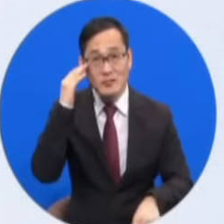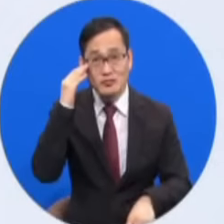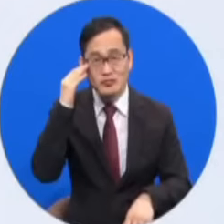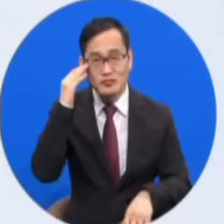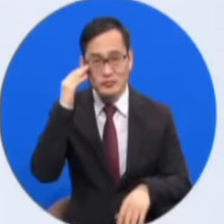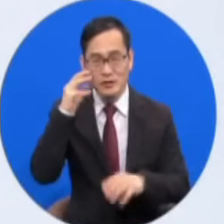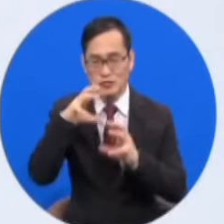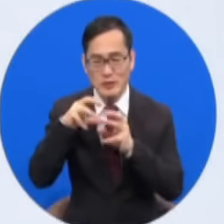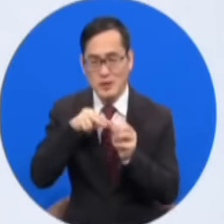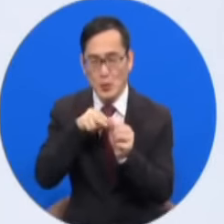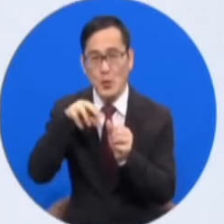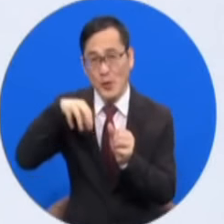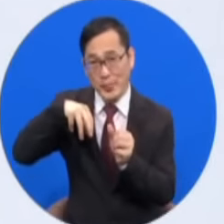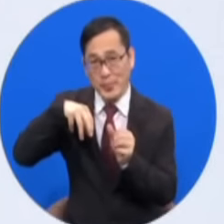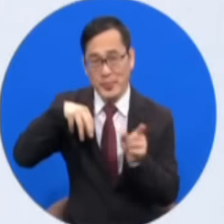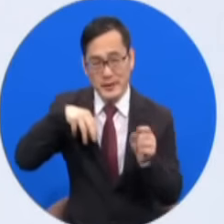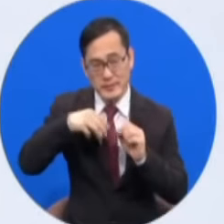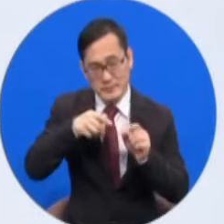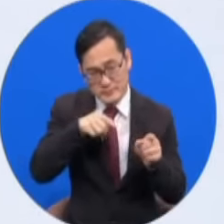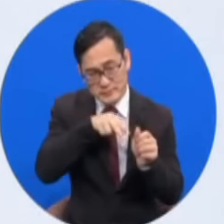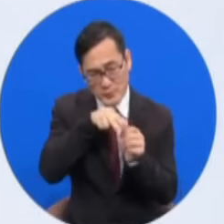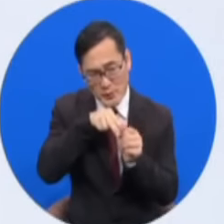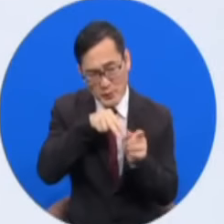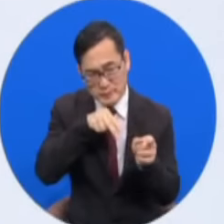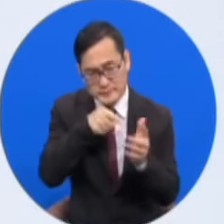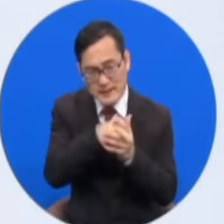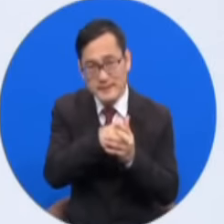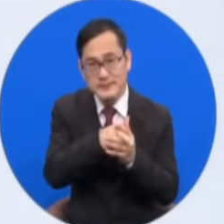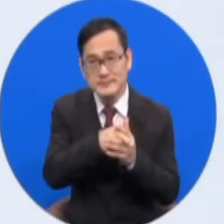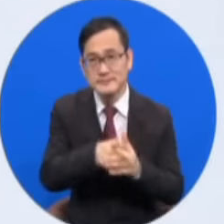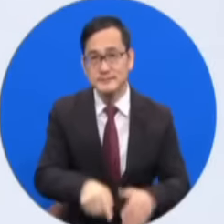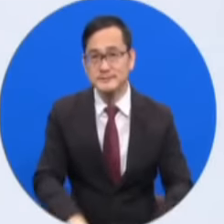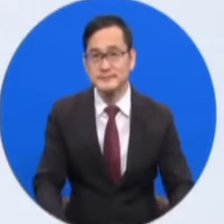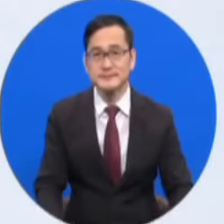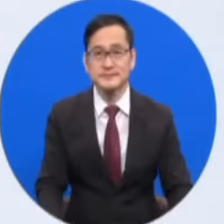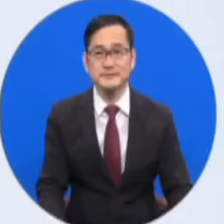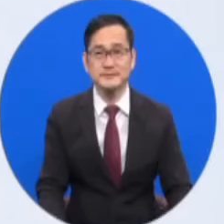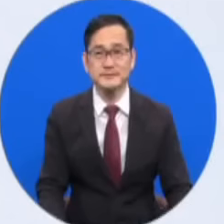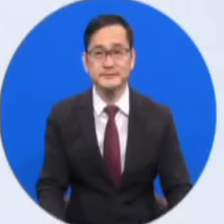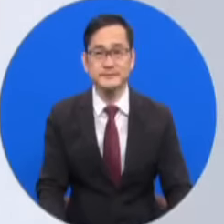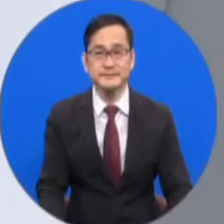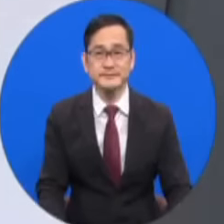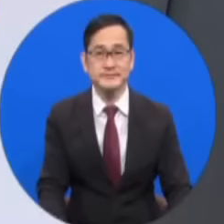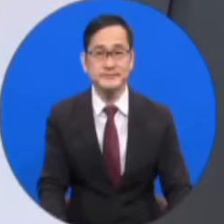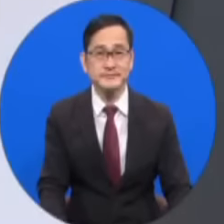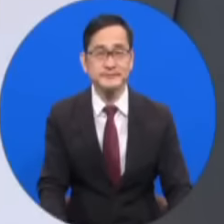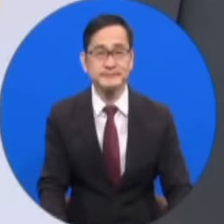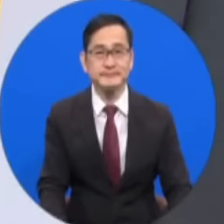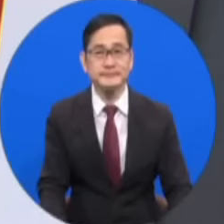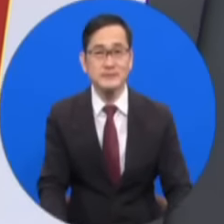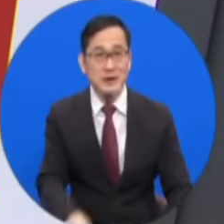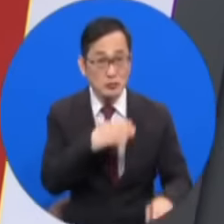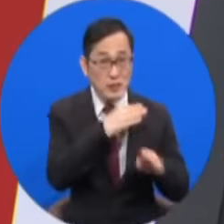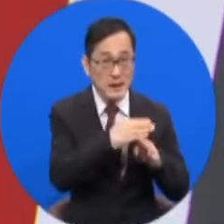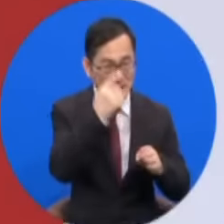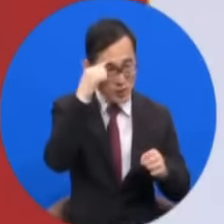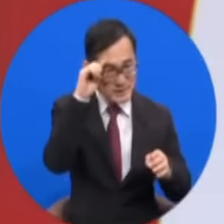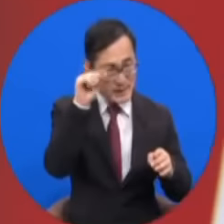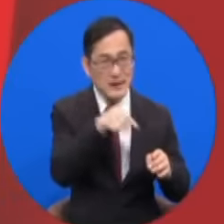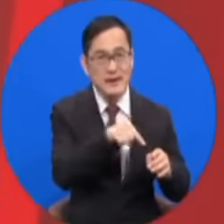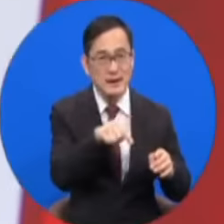대한민국 위성으로 포착을 한 겁니다 북한 러시아 딱 걸렸습니다 북한과 러시아 입장에서는